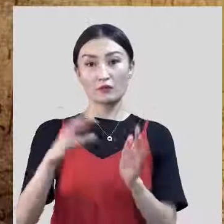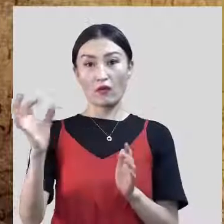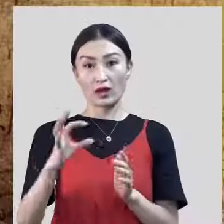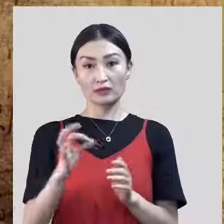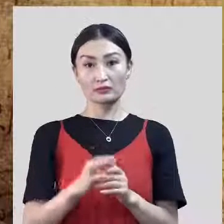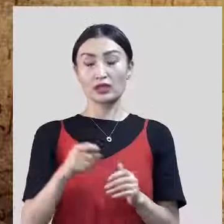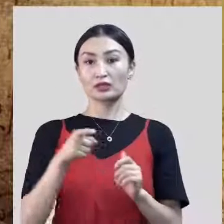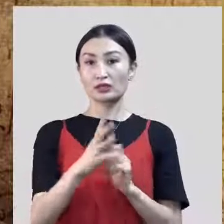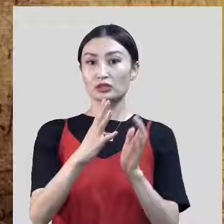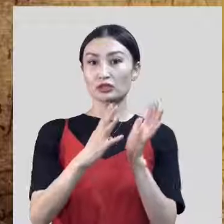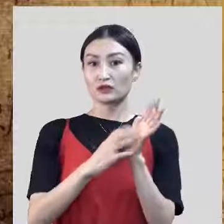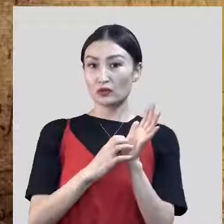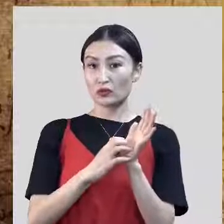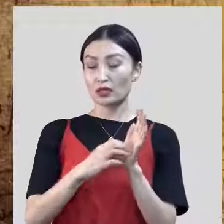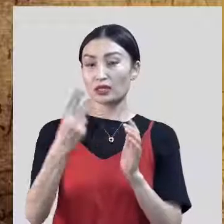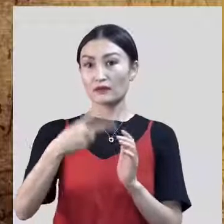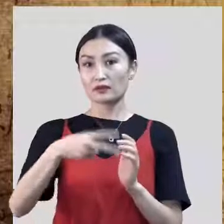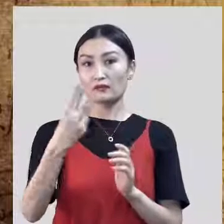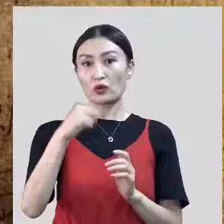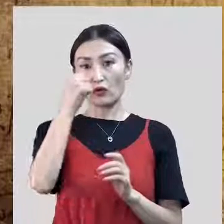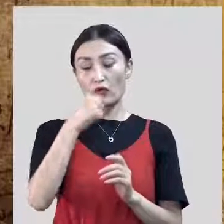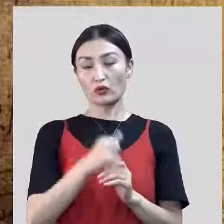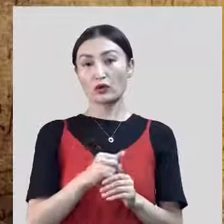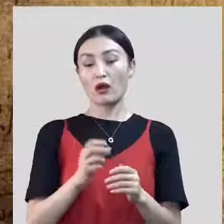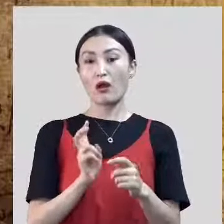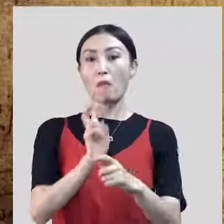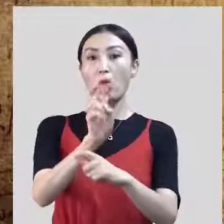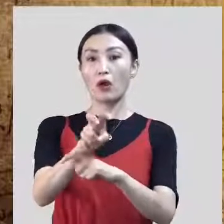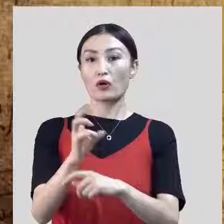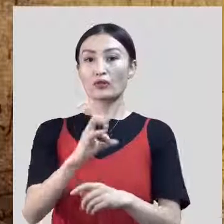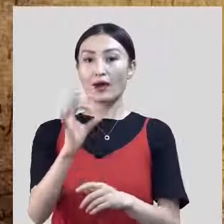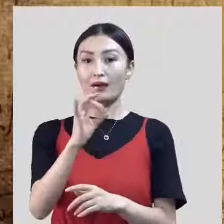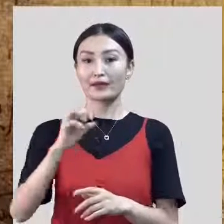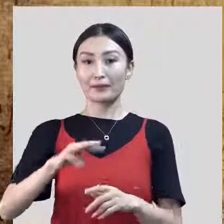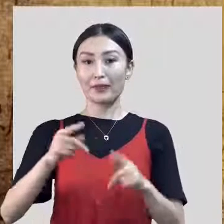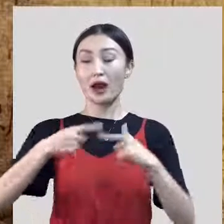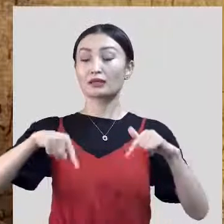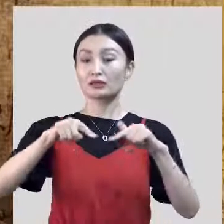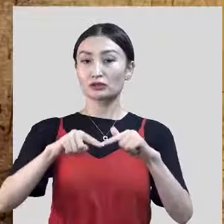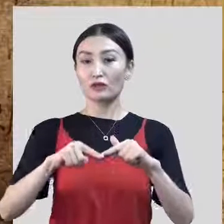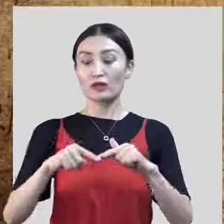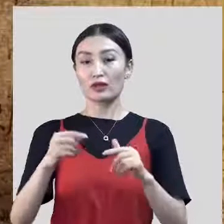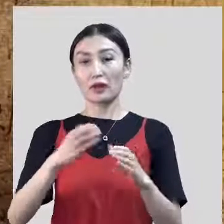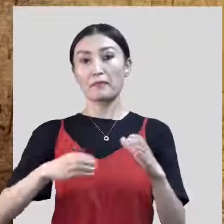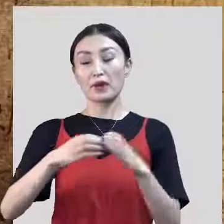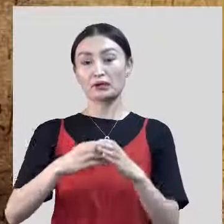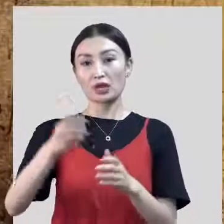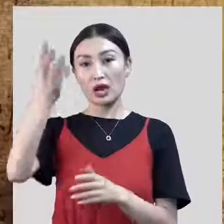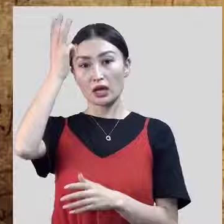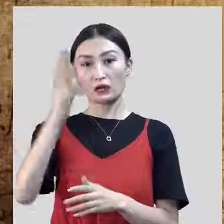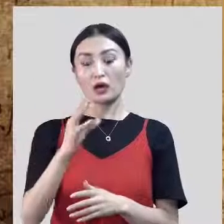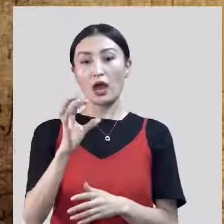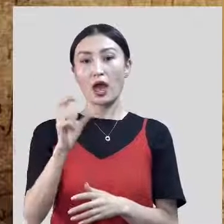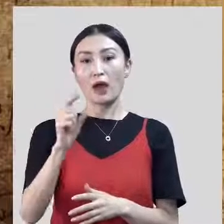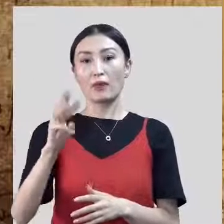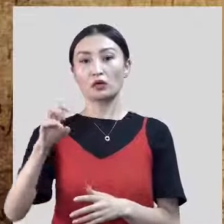октября тысяча 1922 года поход на рим организованной фашистской партии король виктор